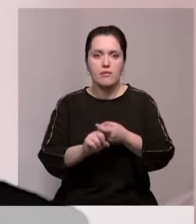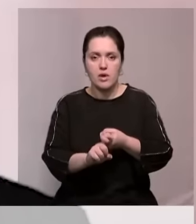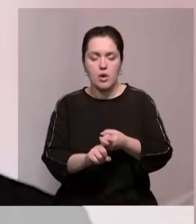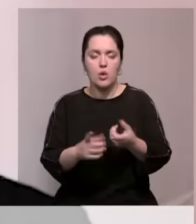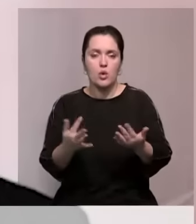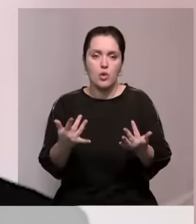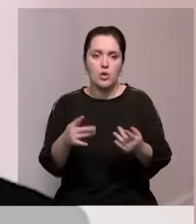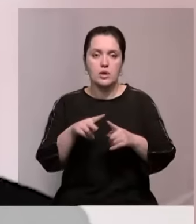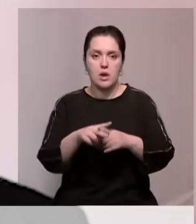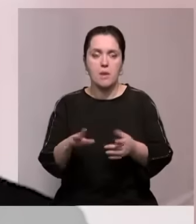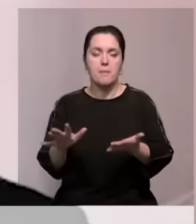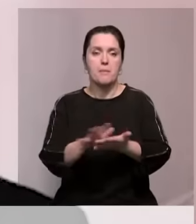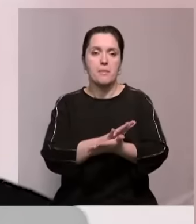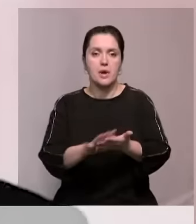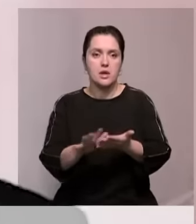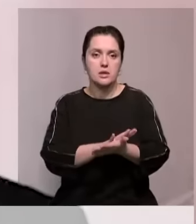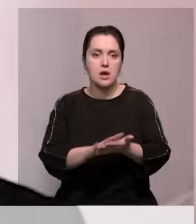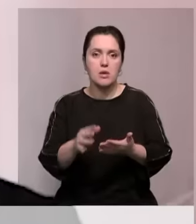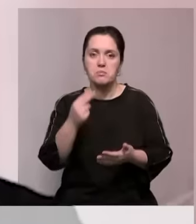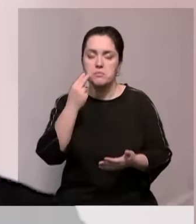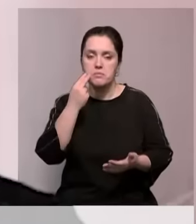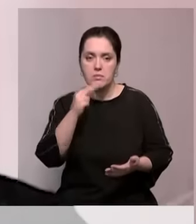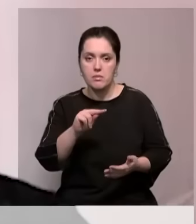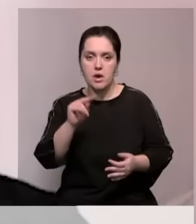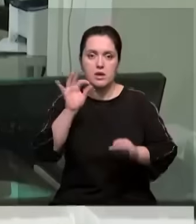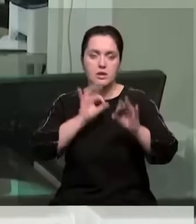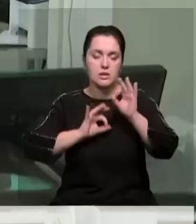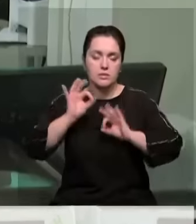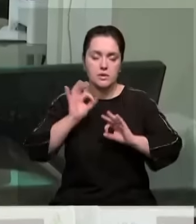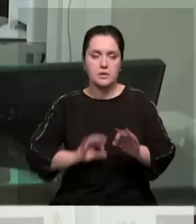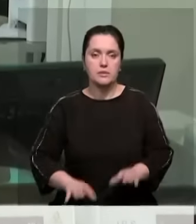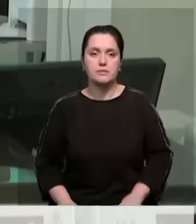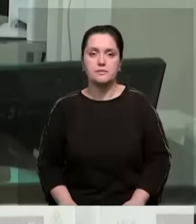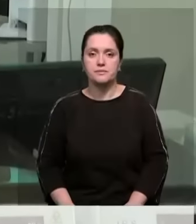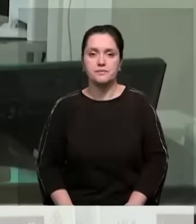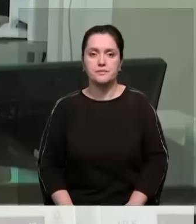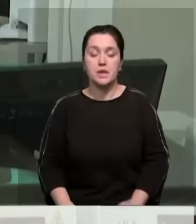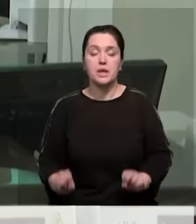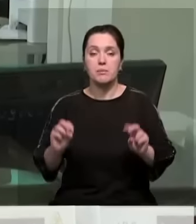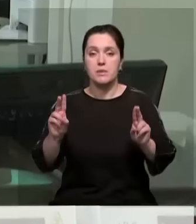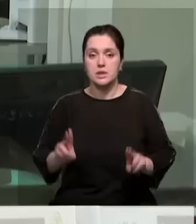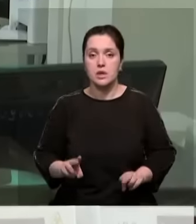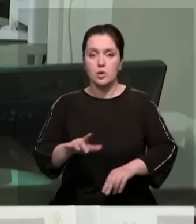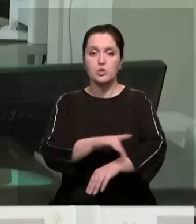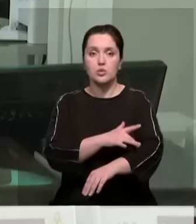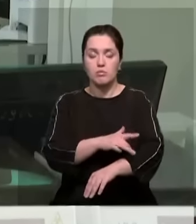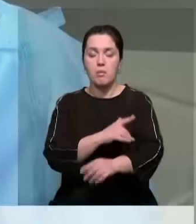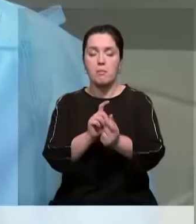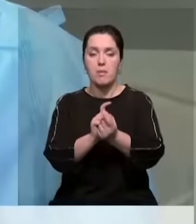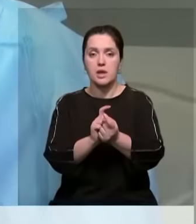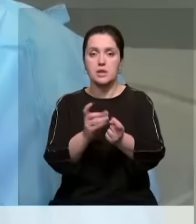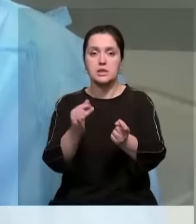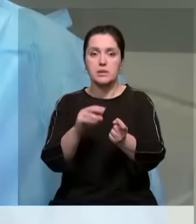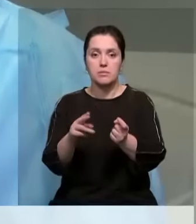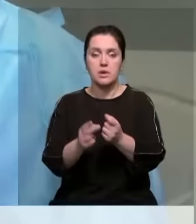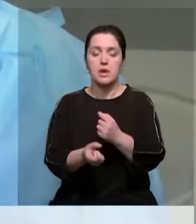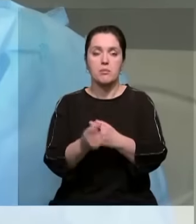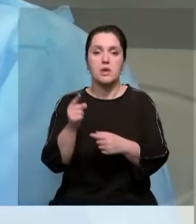нагрузку, бесплатно получает хорошие, эффективные препараты. Специализированная служба по борьбе со СПИДом в Казахстане